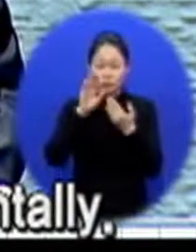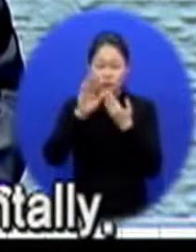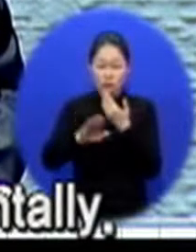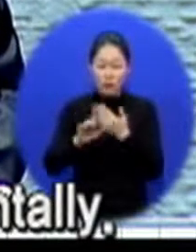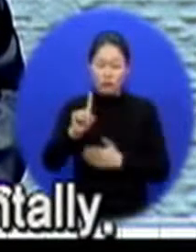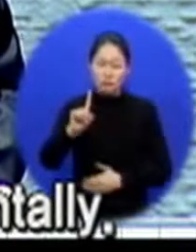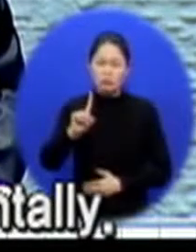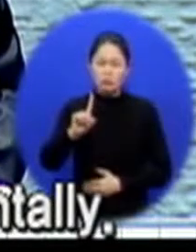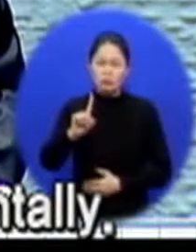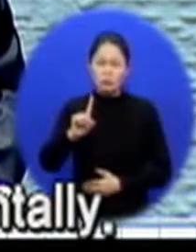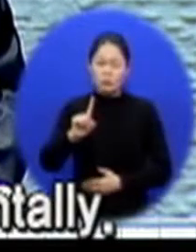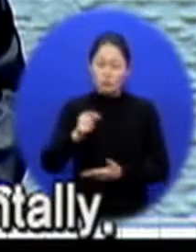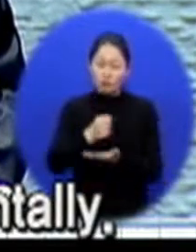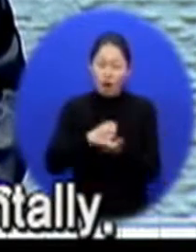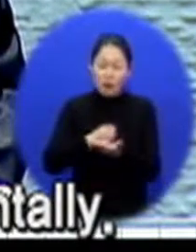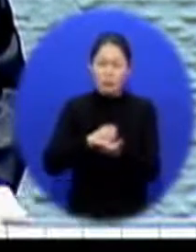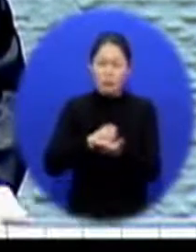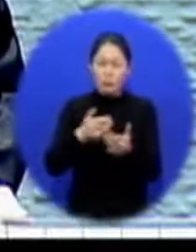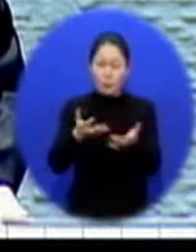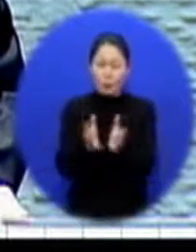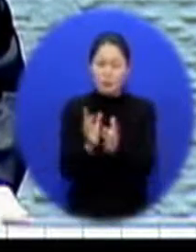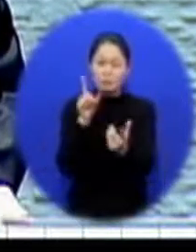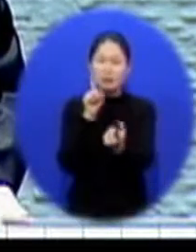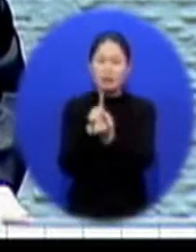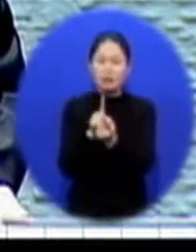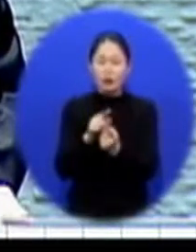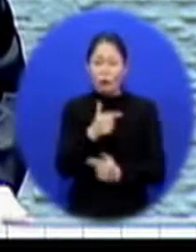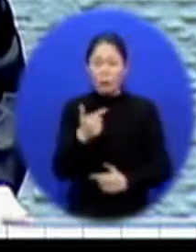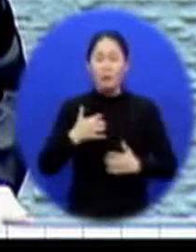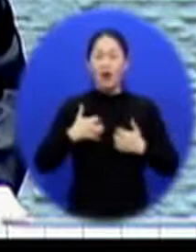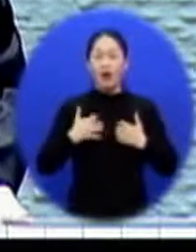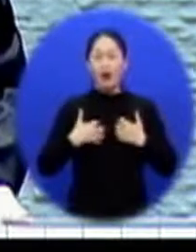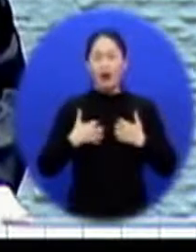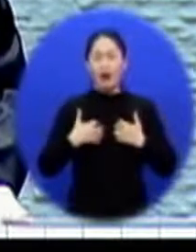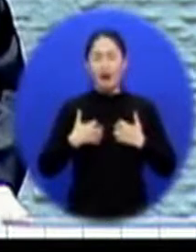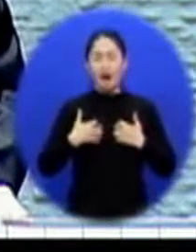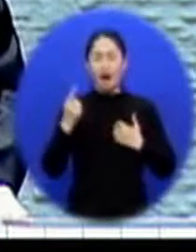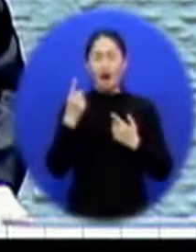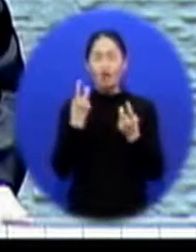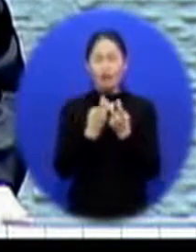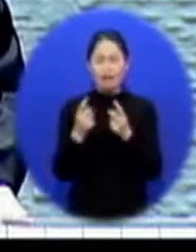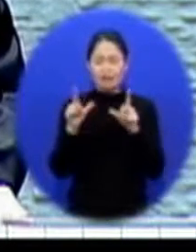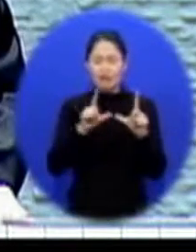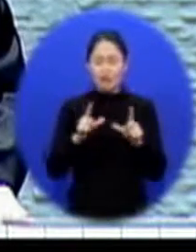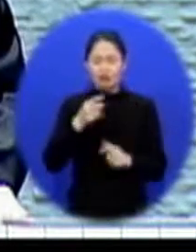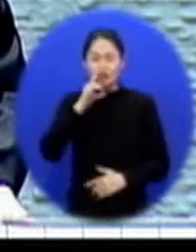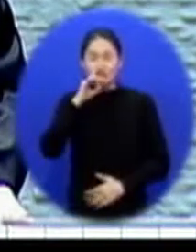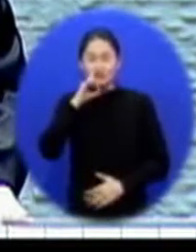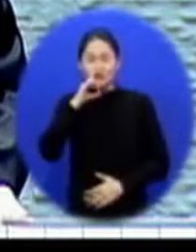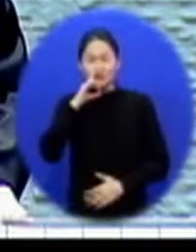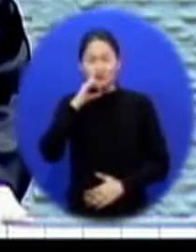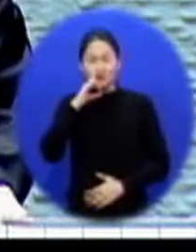만났습니다 너무나 반가웠어요 어떻게 지내는지 궁금했습니다